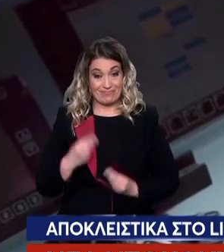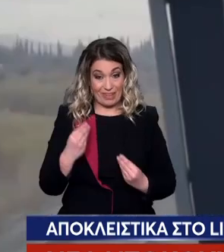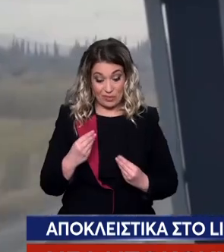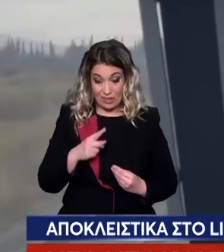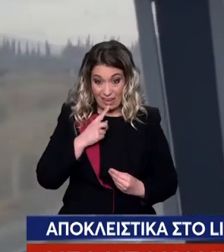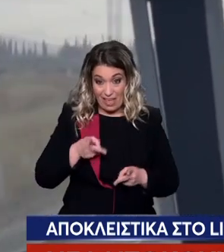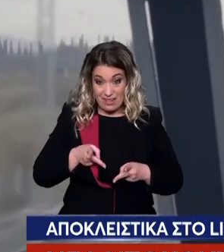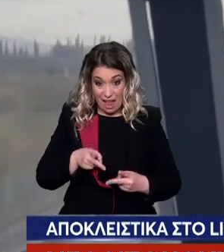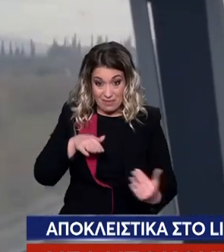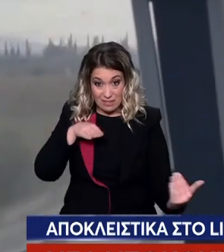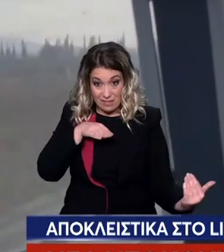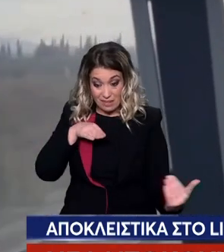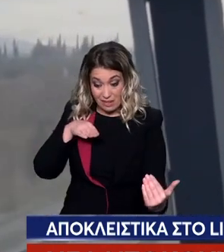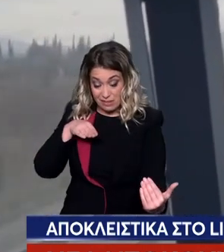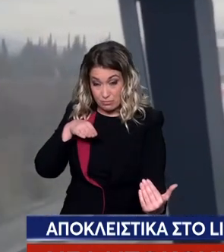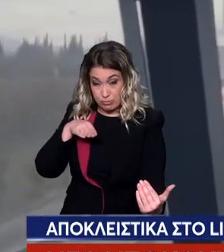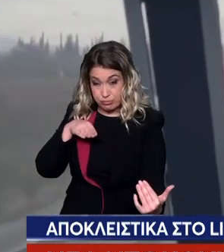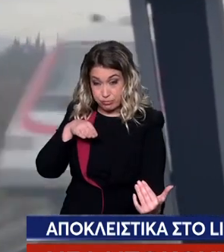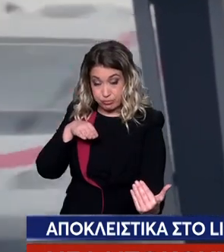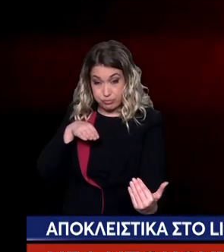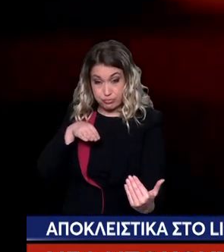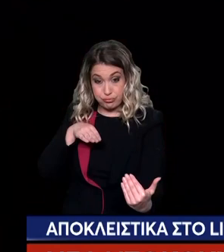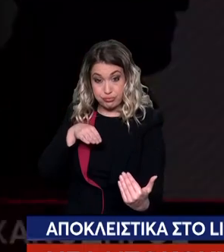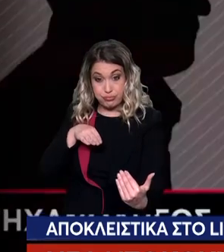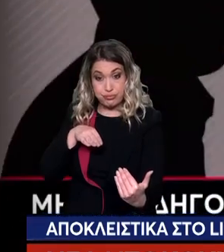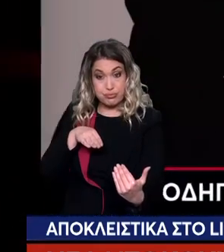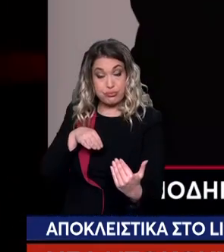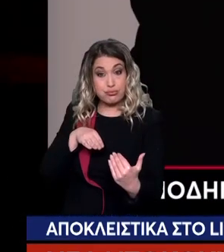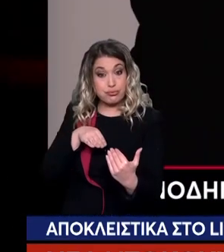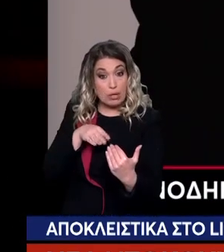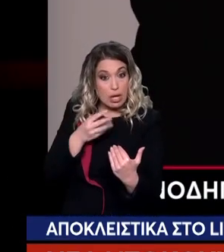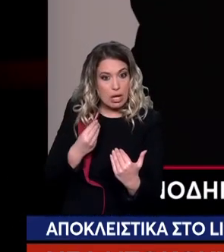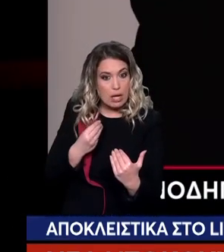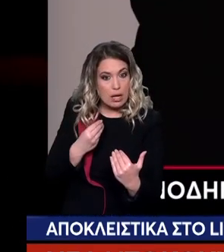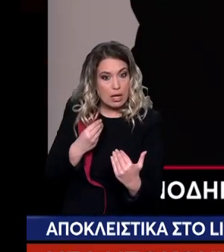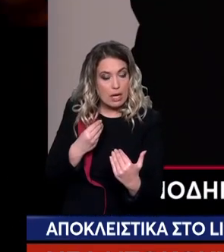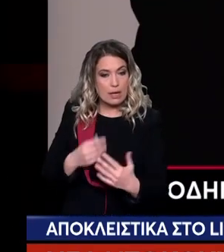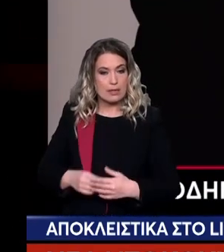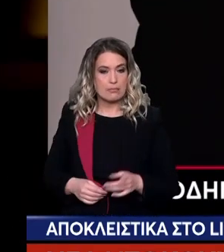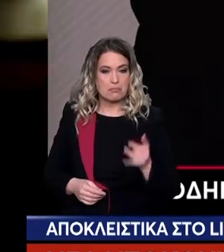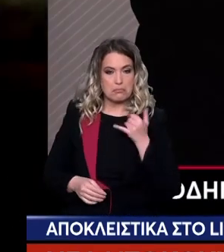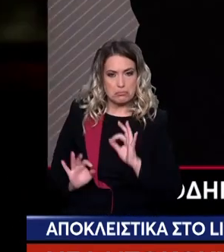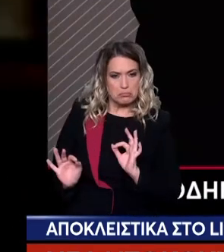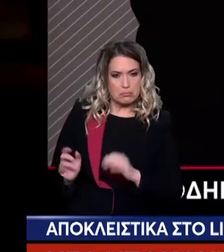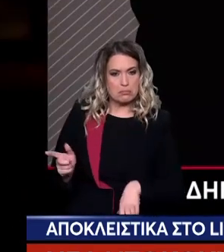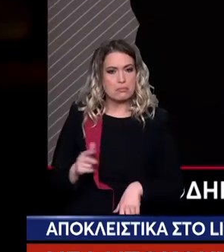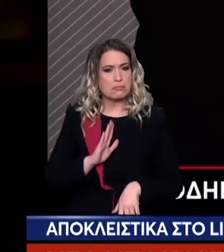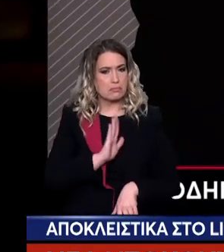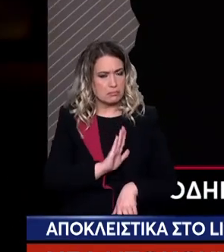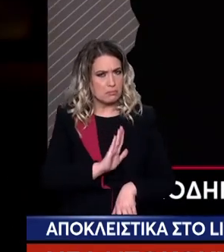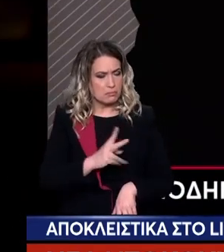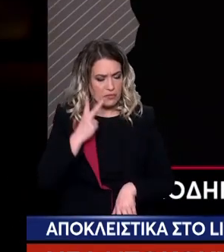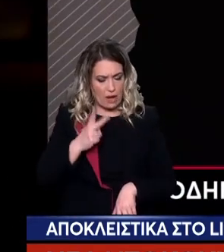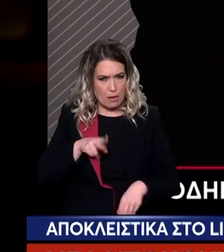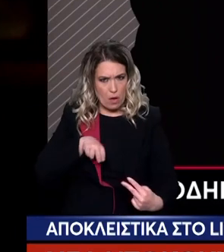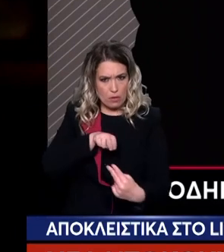γραμμή η ανακοίνωση για τη μονοδρόμηση γίνεται στο ίδιο χαλαρό πνεύμα είμαι έτοιμος πες μου ότι μα ναι έχω